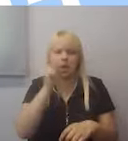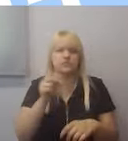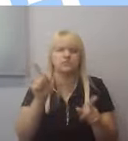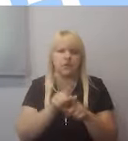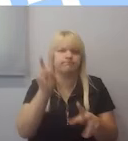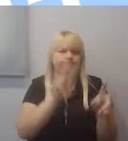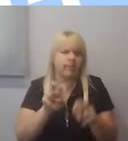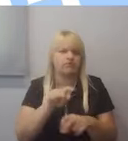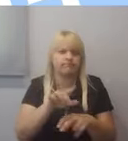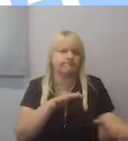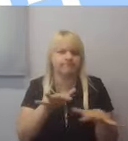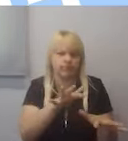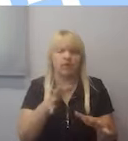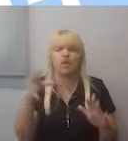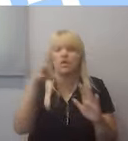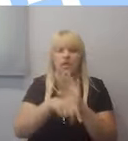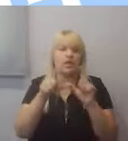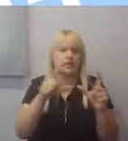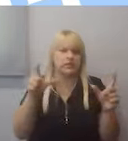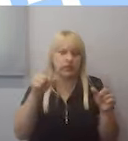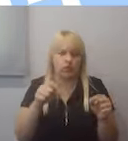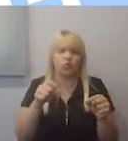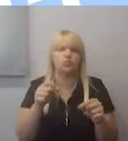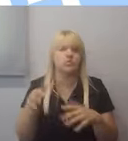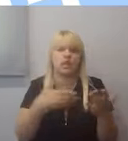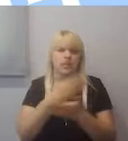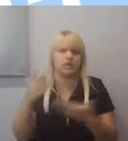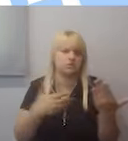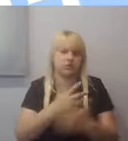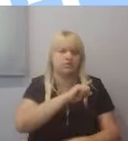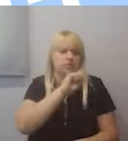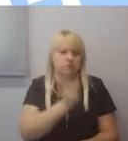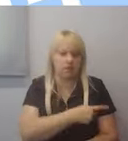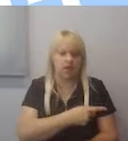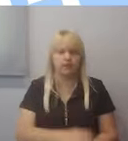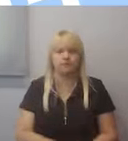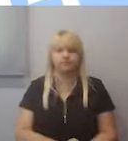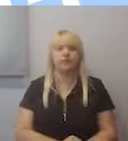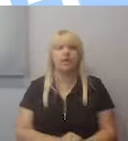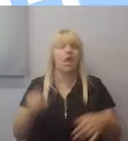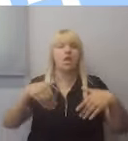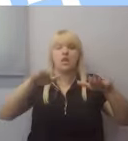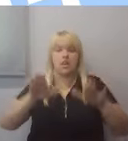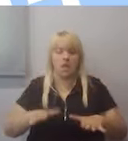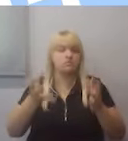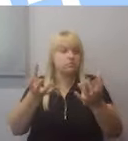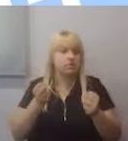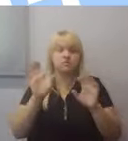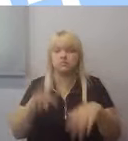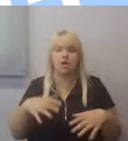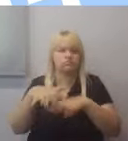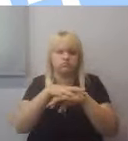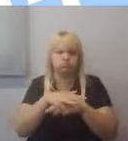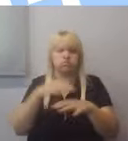iesaistīto institūciju sadarbībaspēju tad kad tiek pieņemts lēmums par masveida evakuāciju vai arī ja